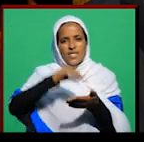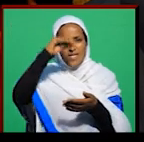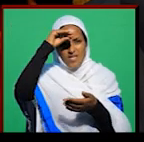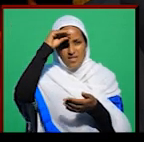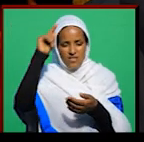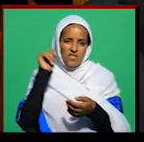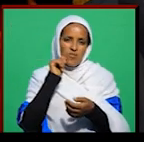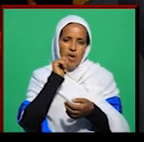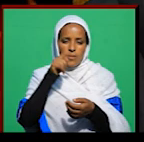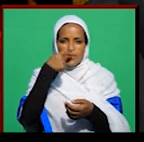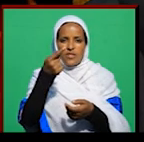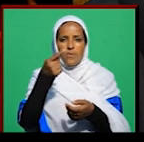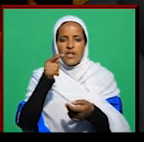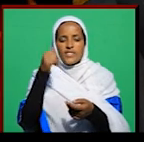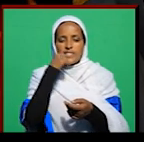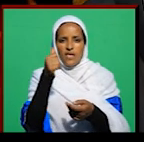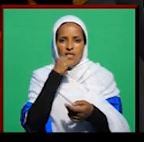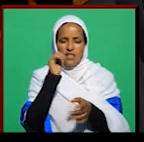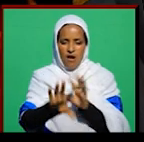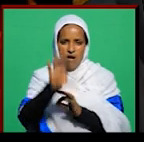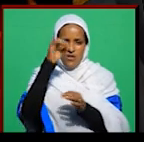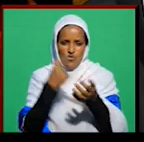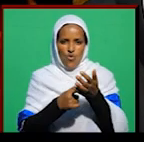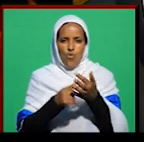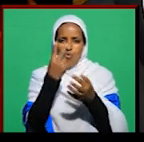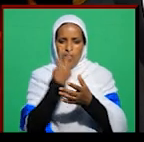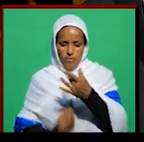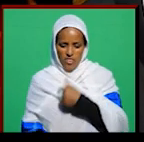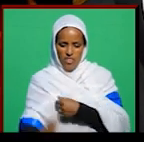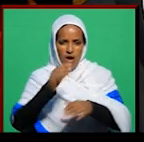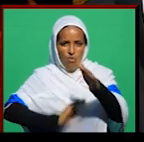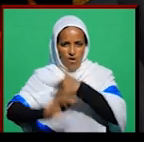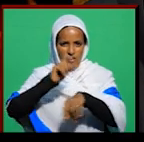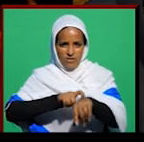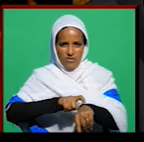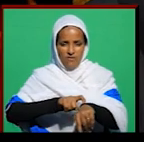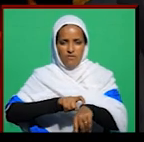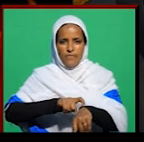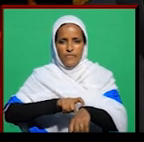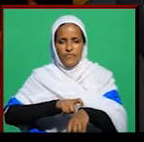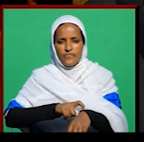ትዕማር የምትባል ሴት አግብቶ እንደነበረ፣ ያችም ደግሞ መንታ ልጆች እንደጸነሰችለት፣ በምትወልድበት ጊዜ ደግሞ